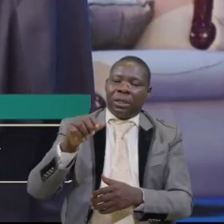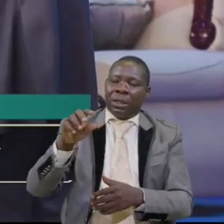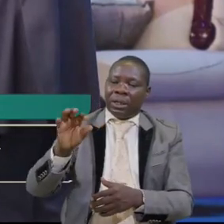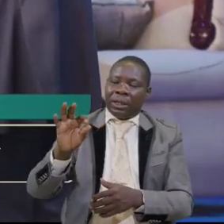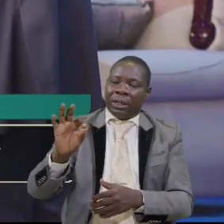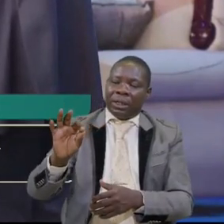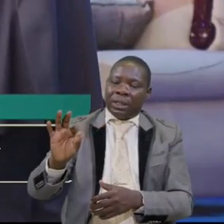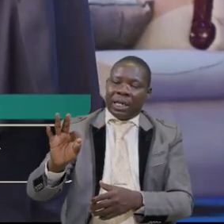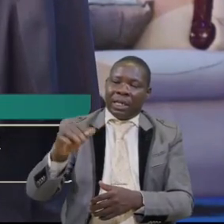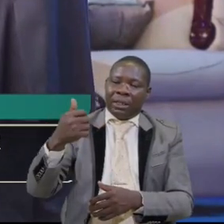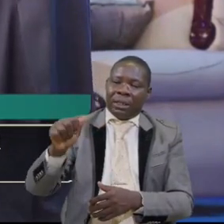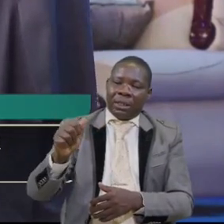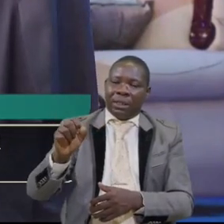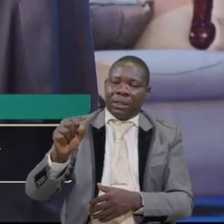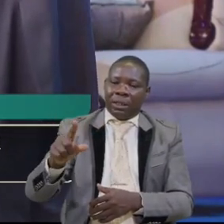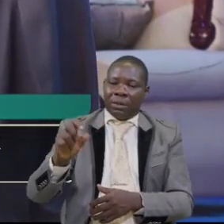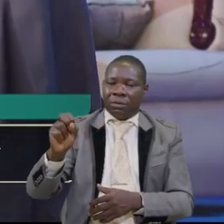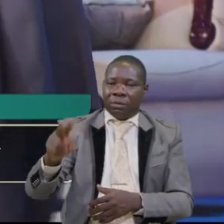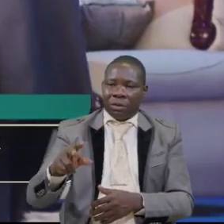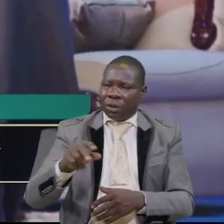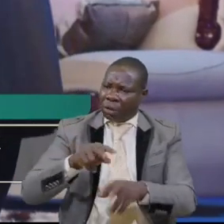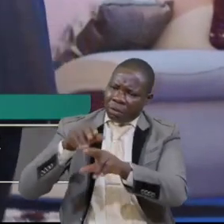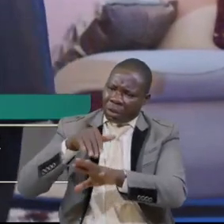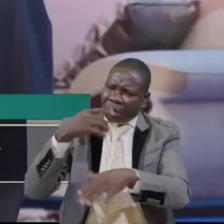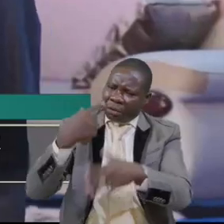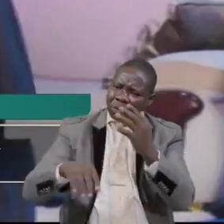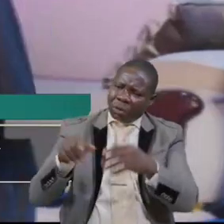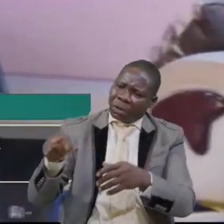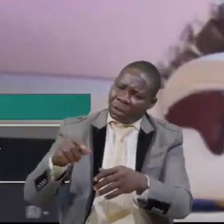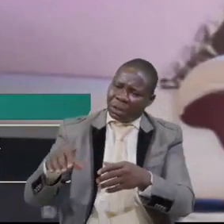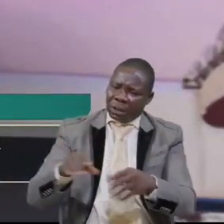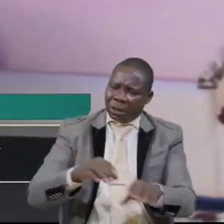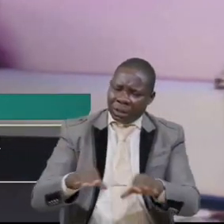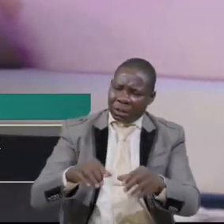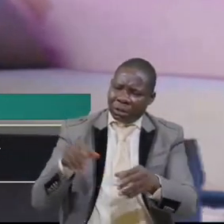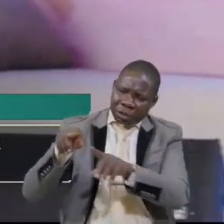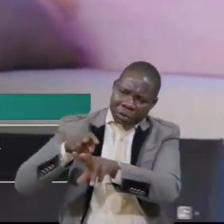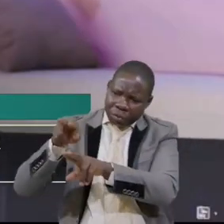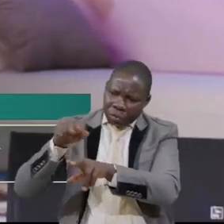voyez, regarde ce que Daniel a fait, regarde ce que Daniel est devenu. Et je veux